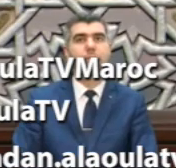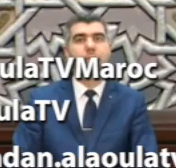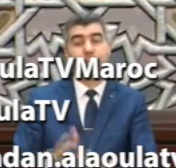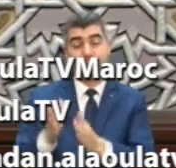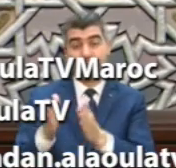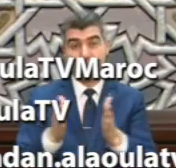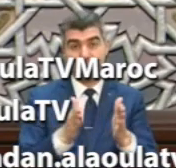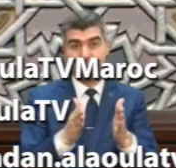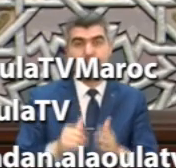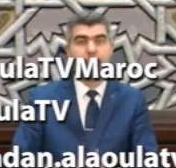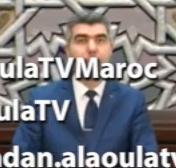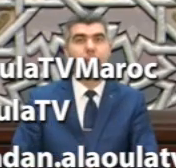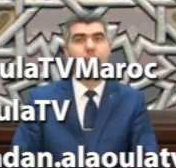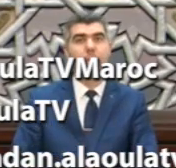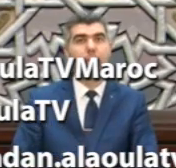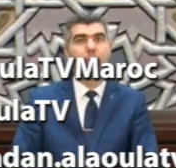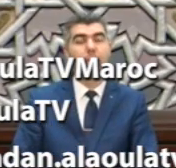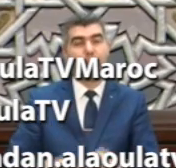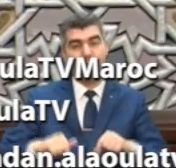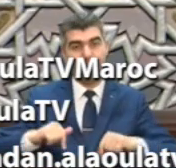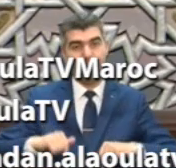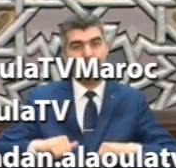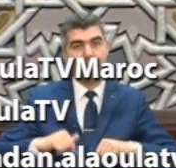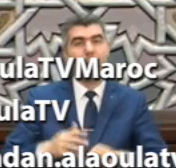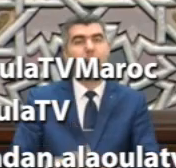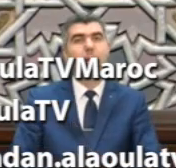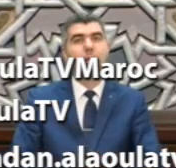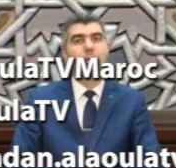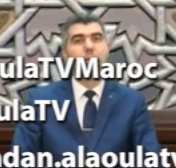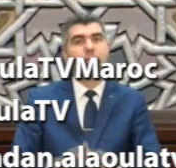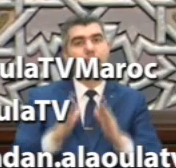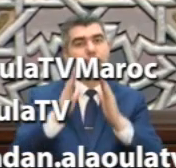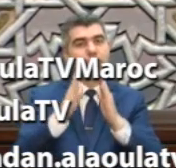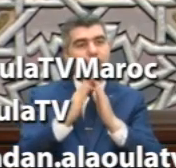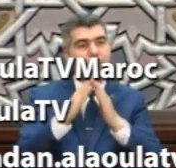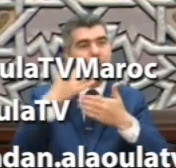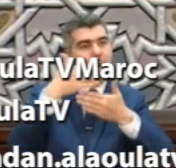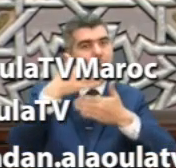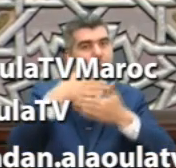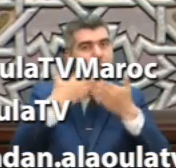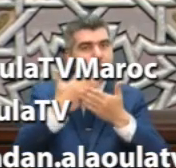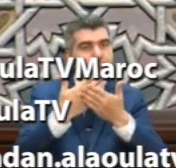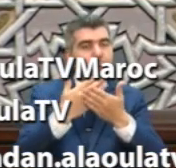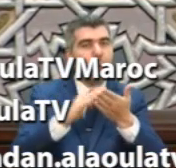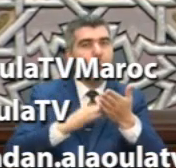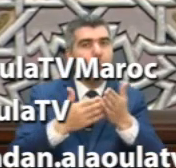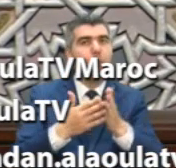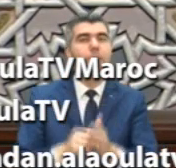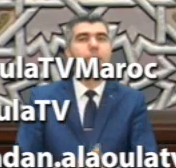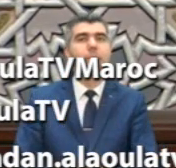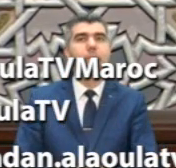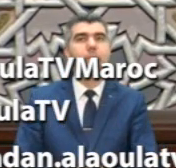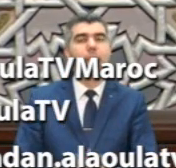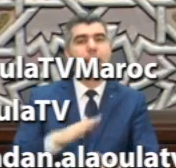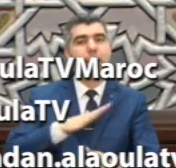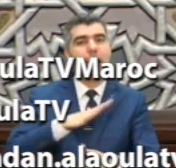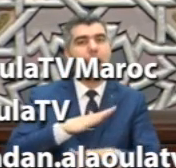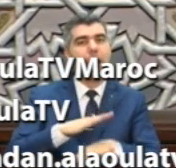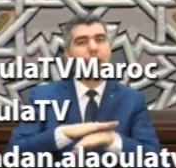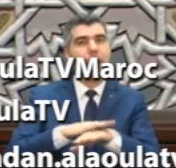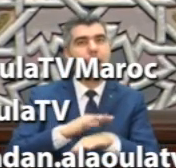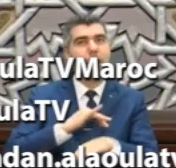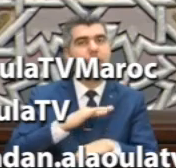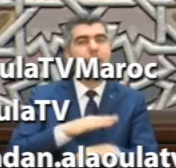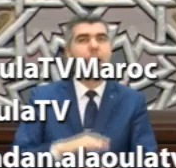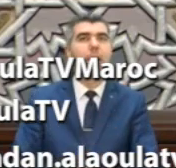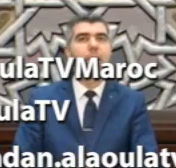ونمر الى القطاع الموالي حول اعداد التراب الوطني والتعمير والاسكان وسياسه المدينه،